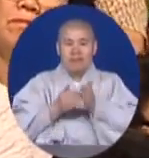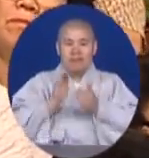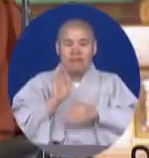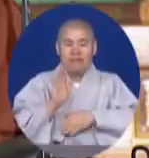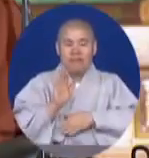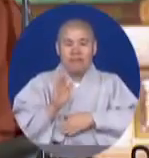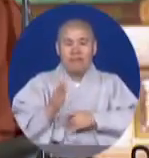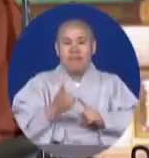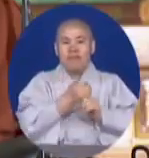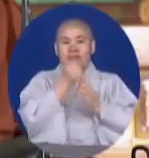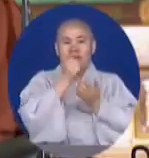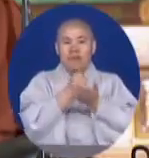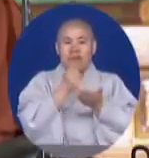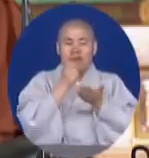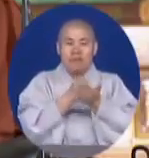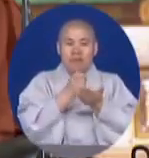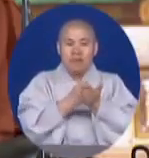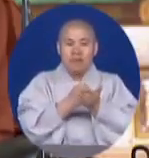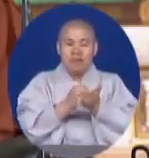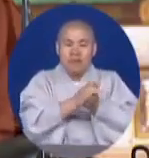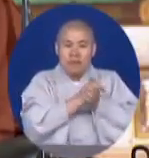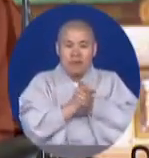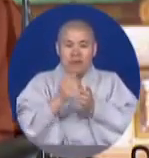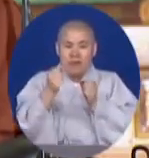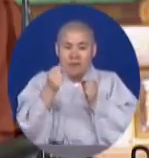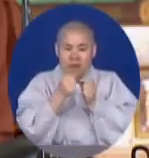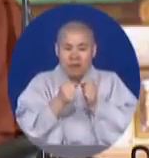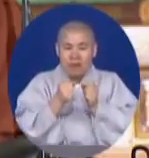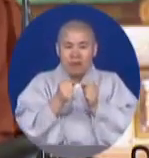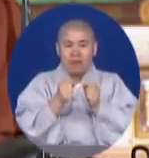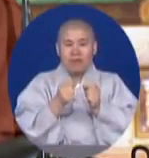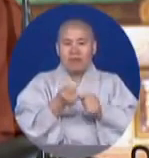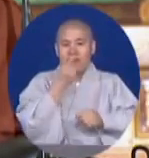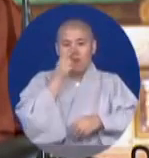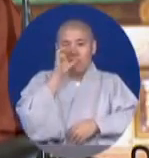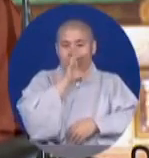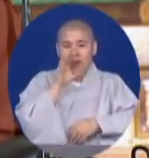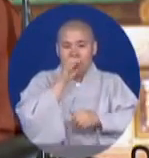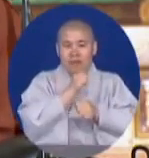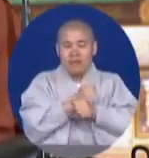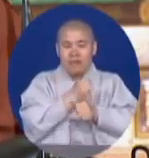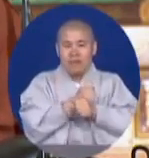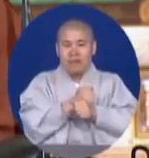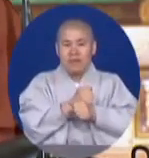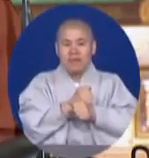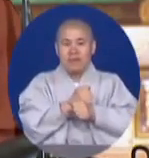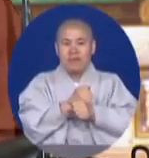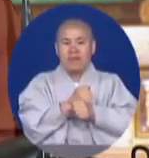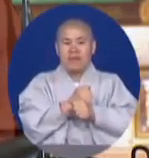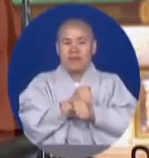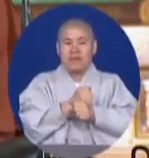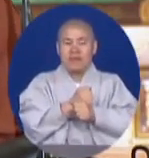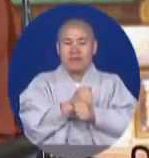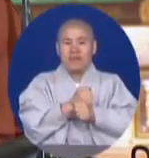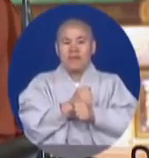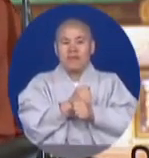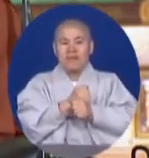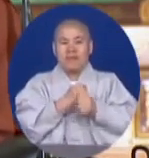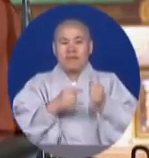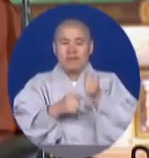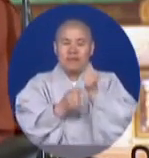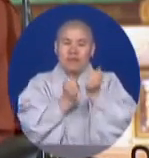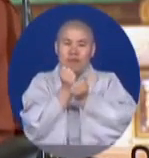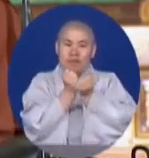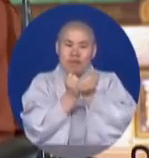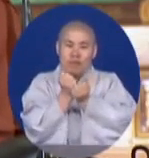이 부처님 법에 친근하고 학습하는 건 이건 뭐 도저히 어떻게 뭐 설명할 수가 없다 이